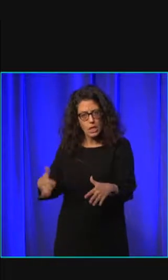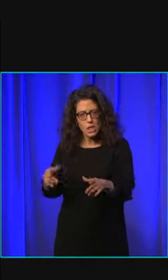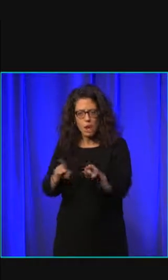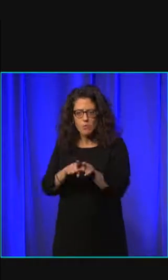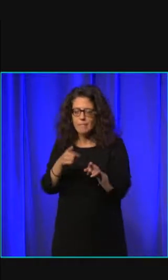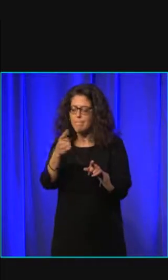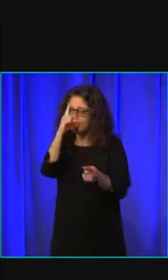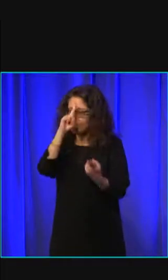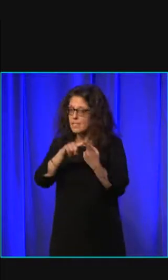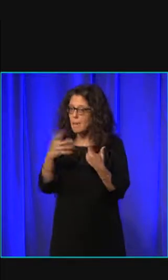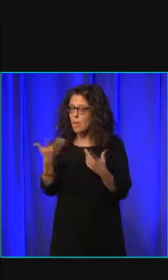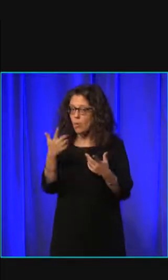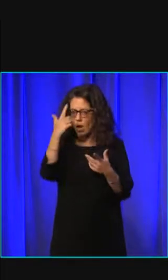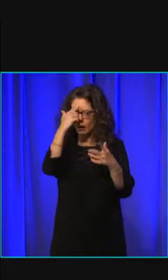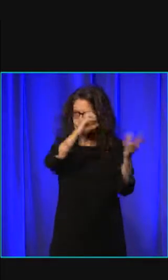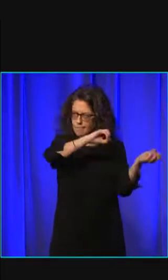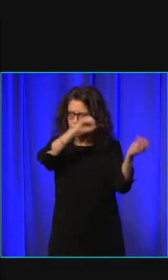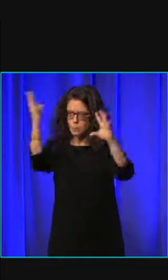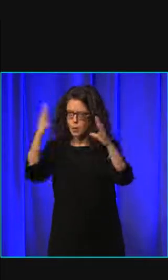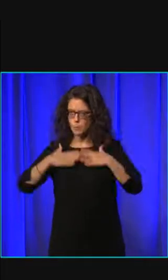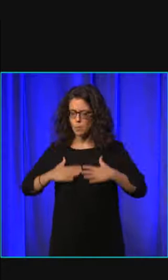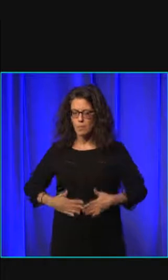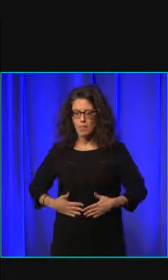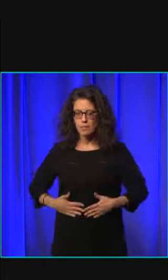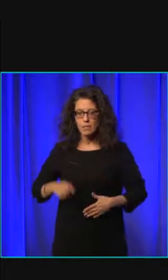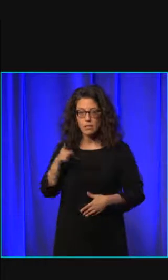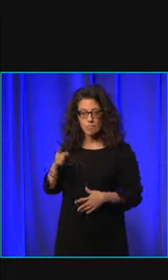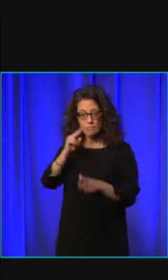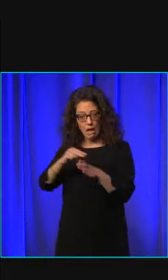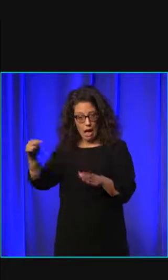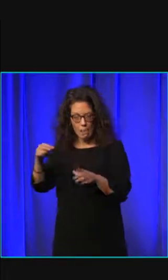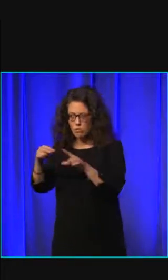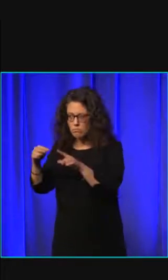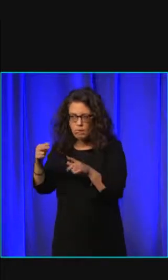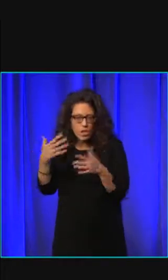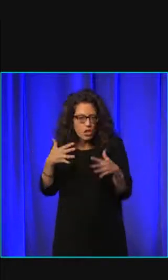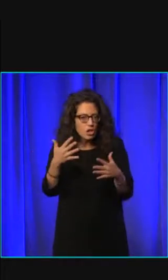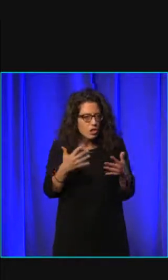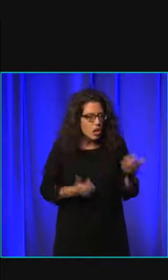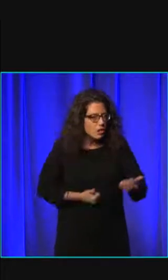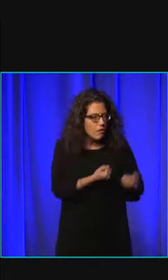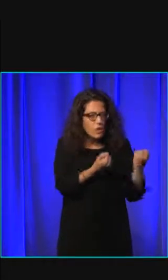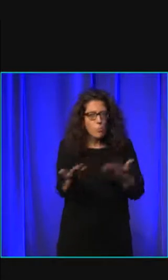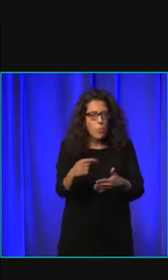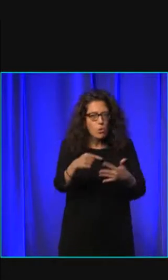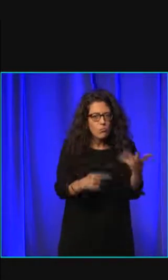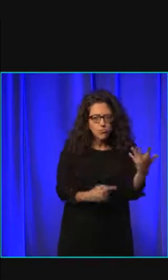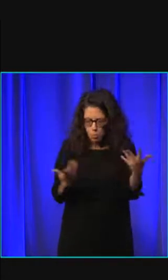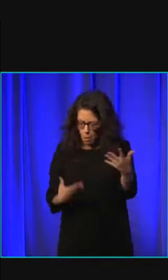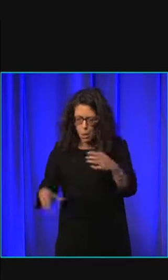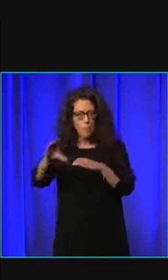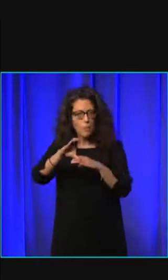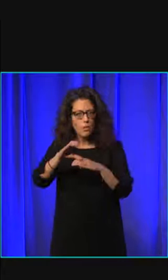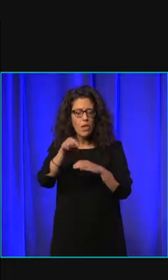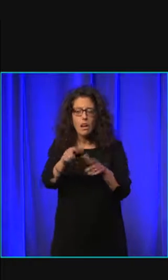simulation motrice. Le plus de cette approche, c'est qu'elle est très complémentaire avec les services qui sont déjà proposés à l'INSEP, à